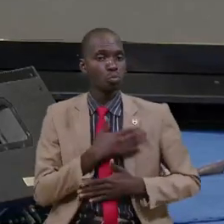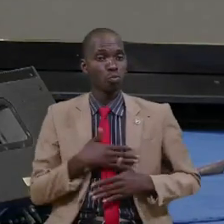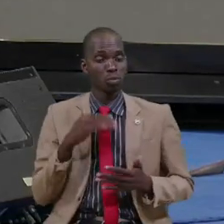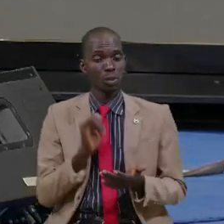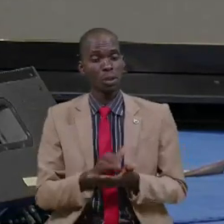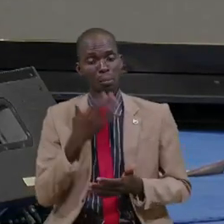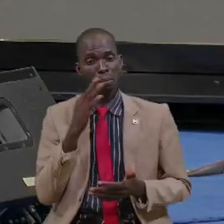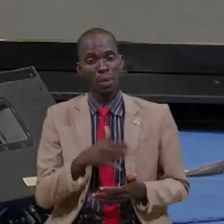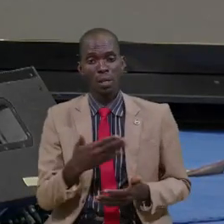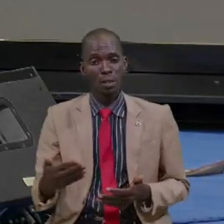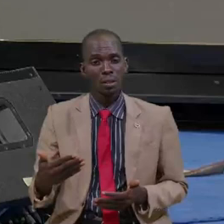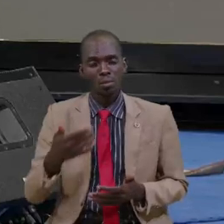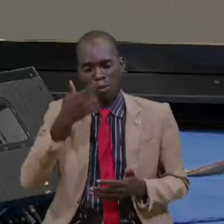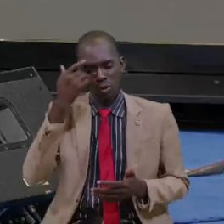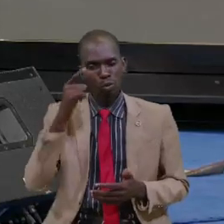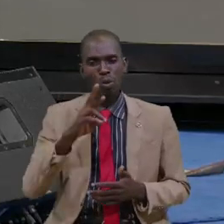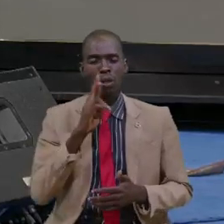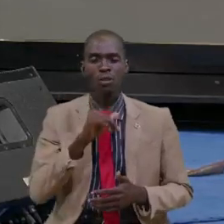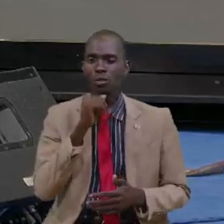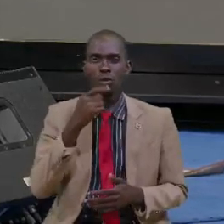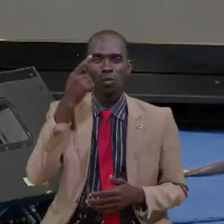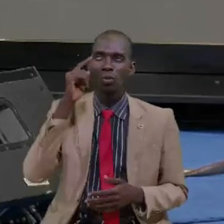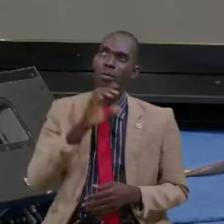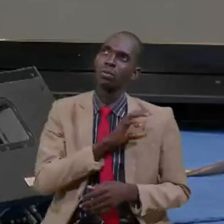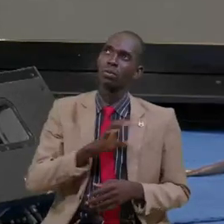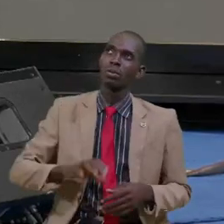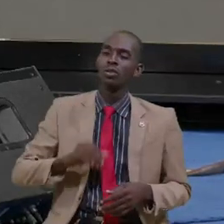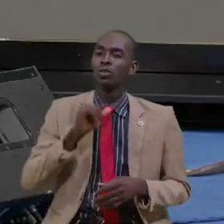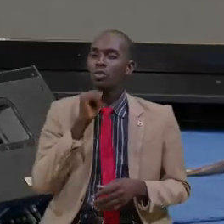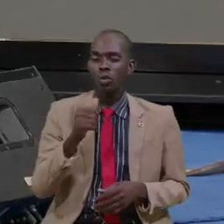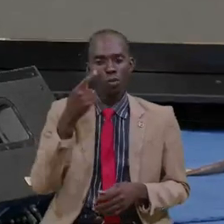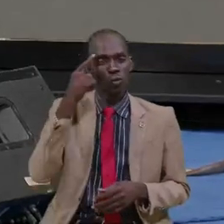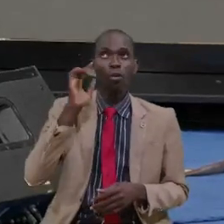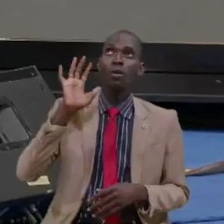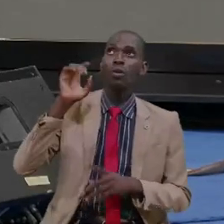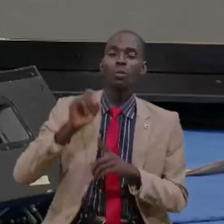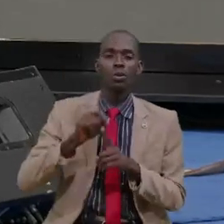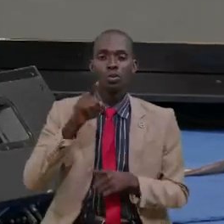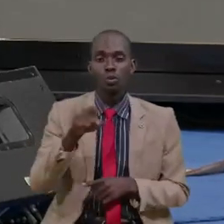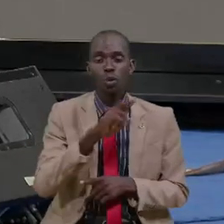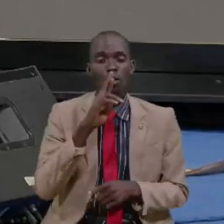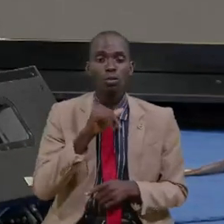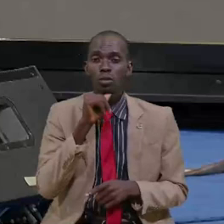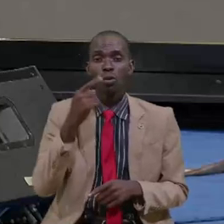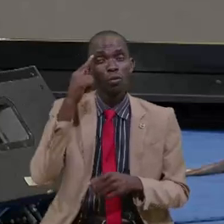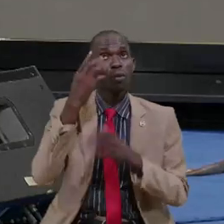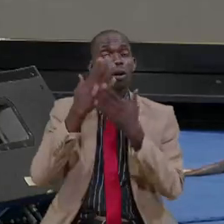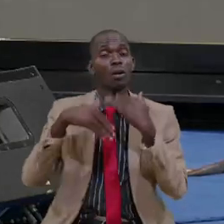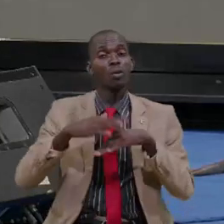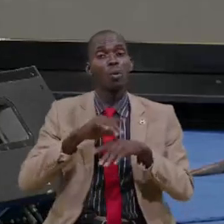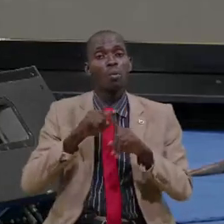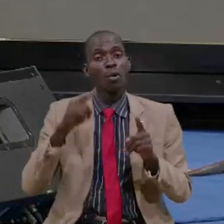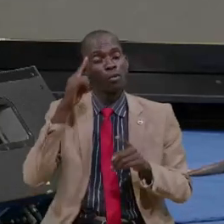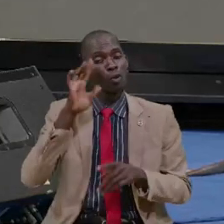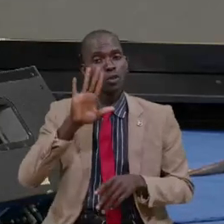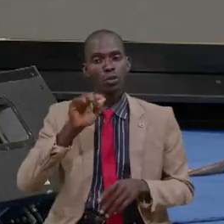que tout est pour le moi. Tu n'es pas pour Christ, tu n'es pas pour sa parole, tu n'es pas pour le ciel. Tout est